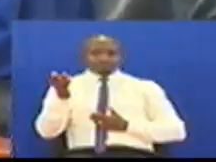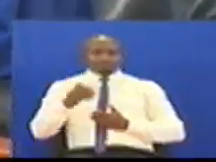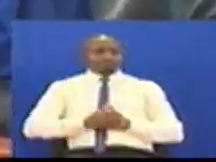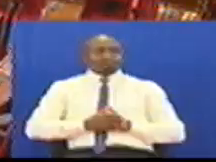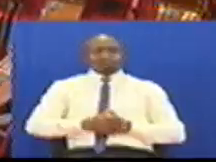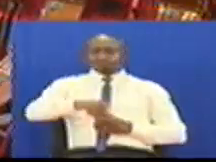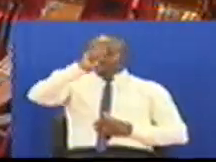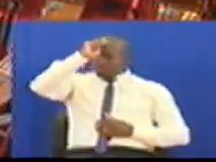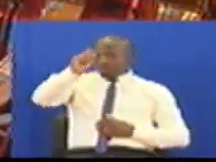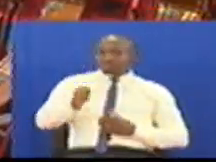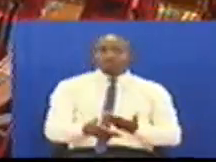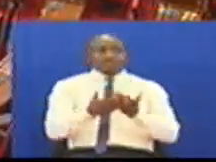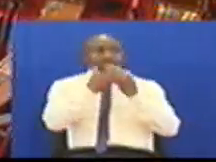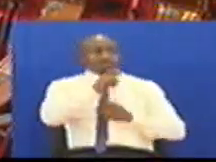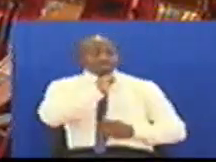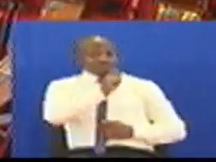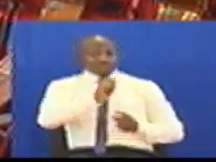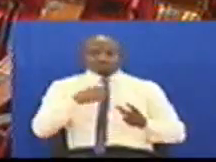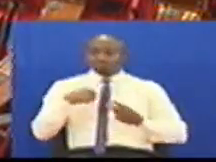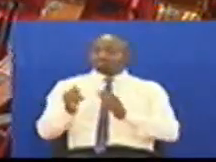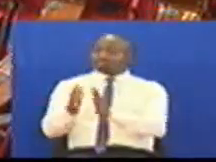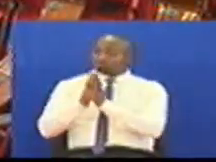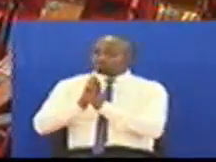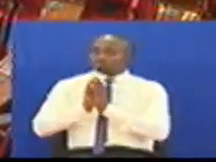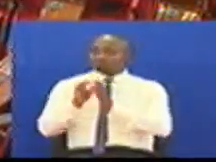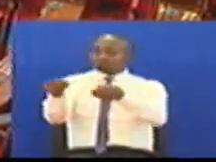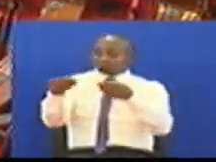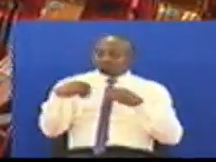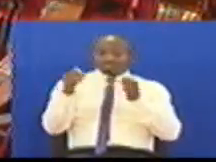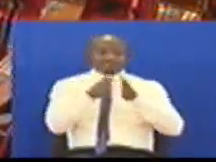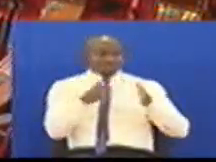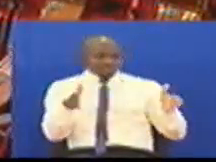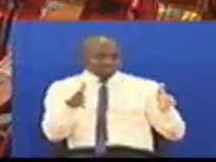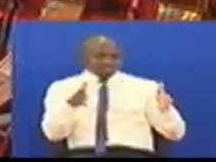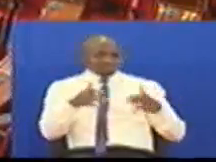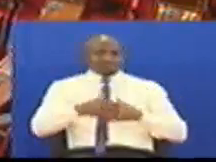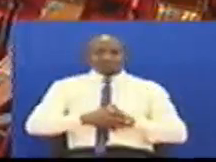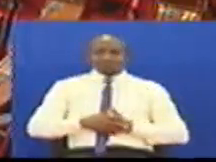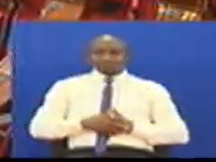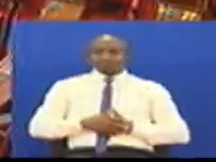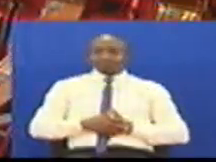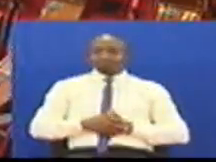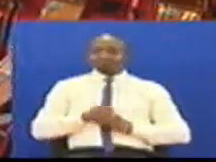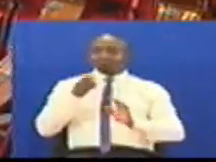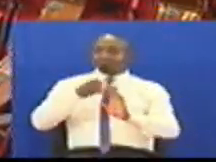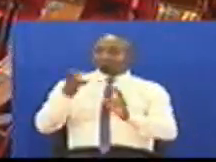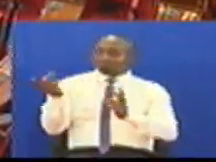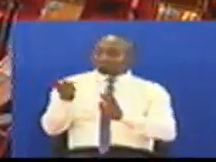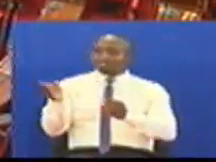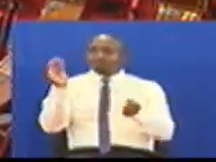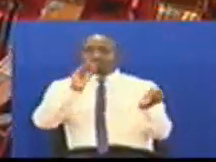Mheshimiwa naibu spika, nikushukuru kwa kunipa nafasi hii ili nami niweze